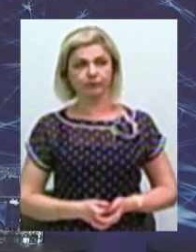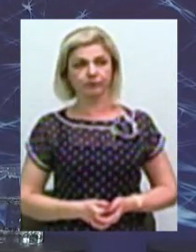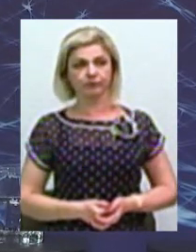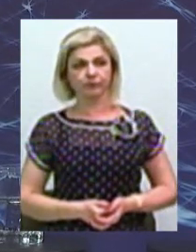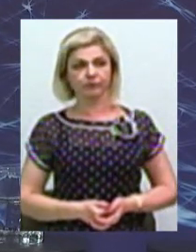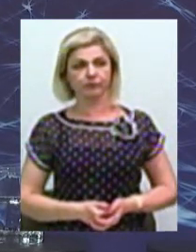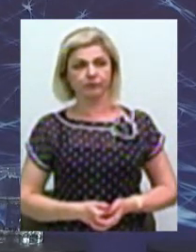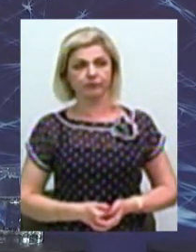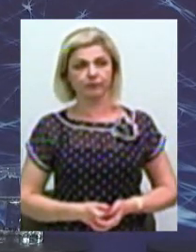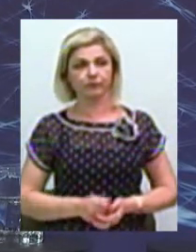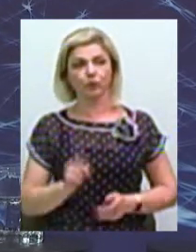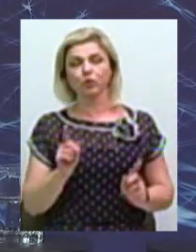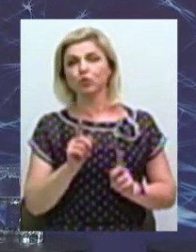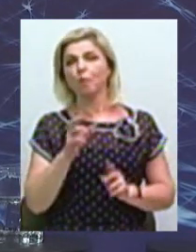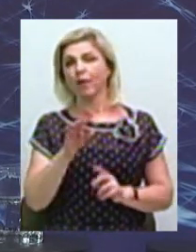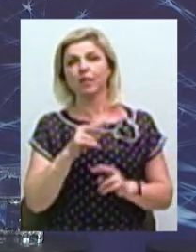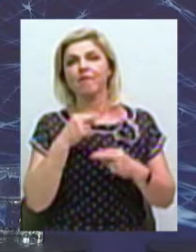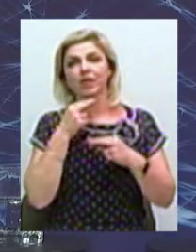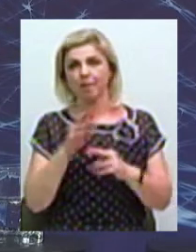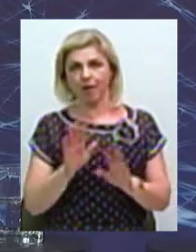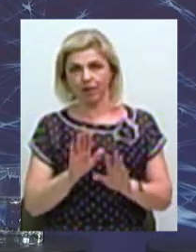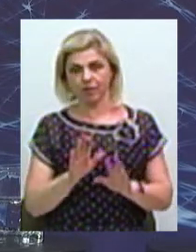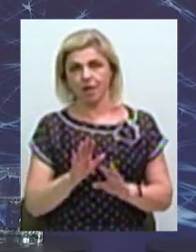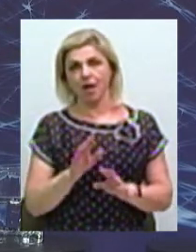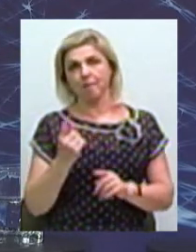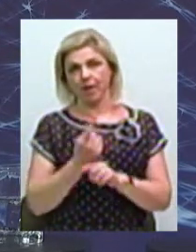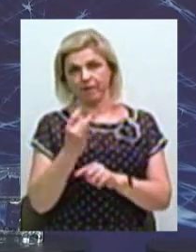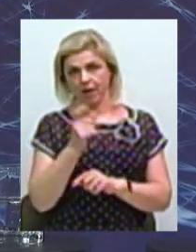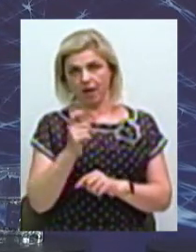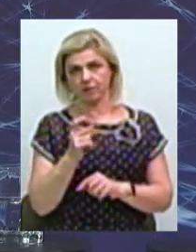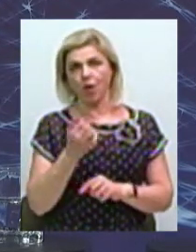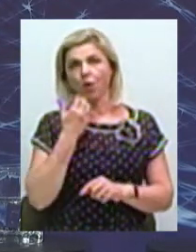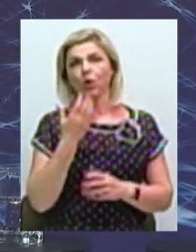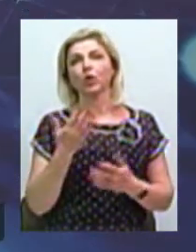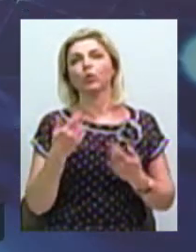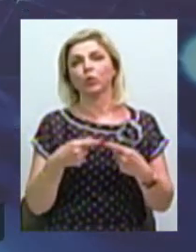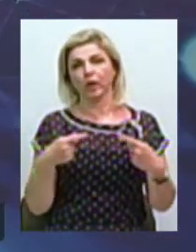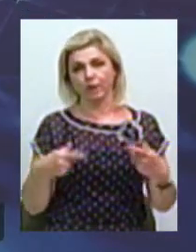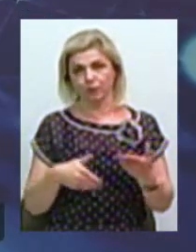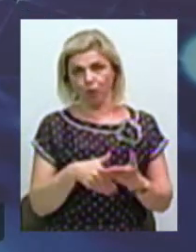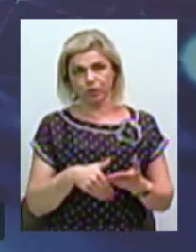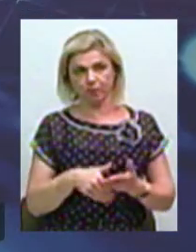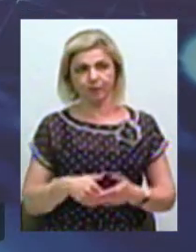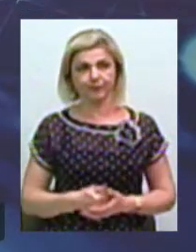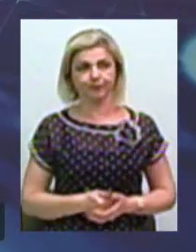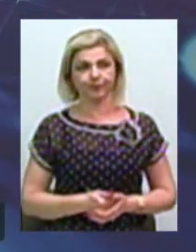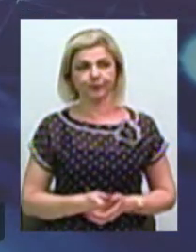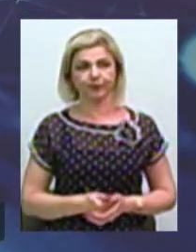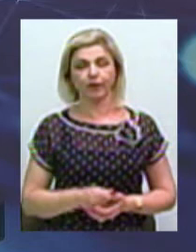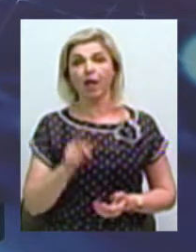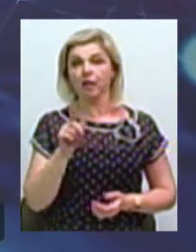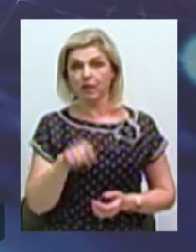не привлекает внимания первые разы, нежели когда это каким-то другим способом. Мне кажется, из-за этого, что даже